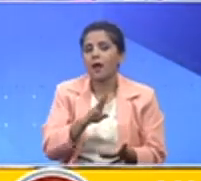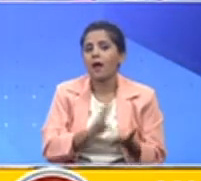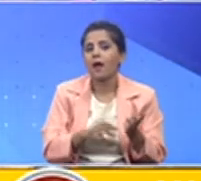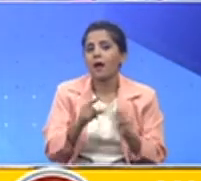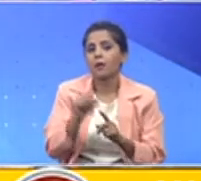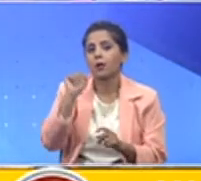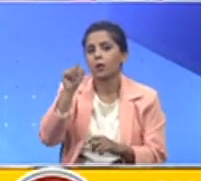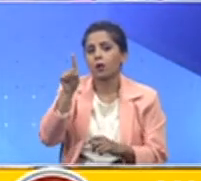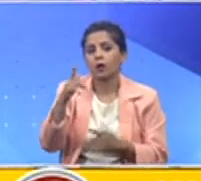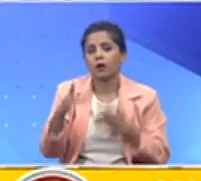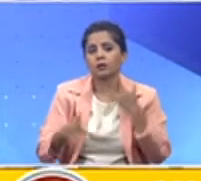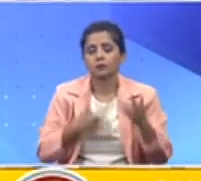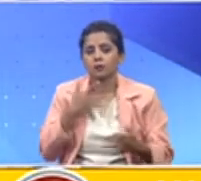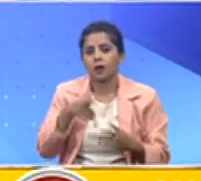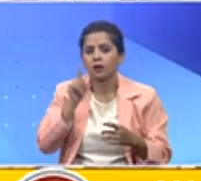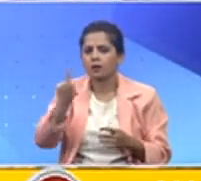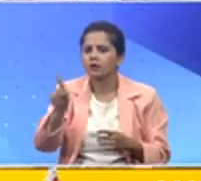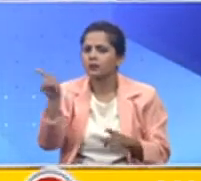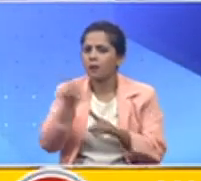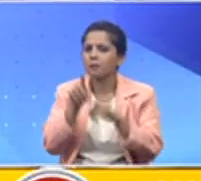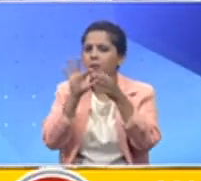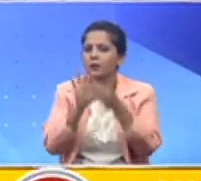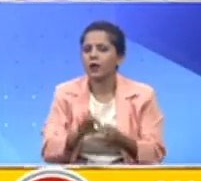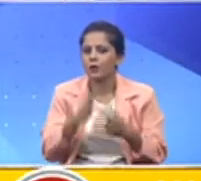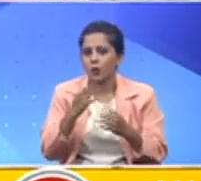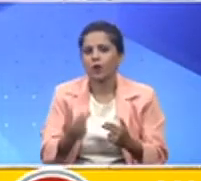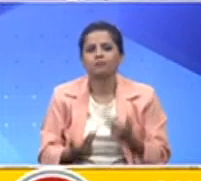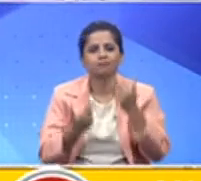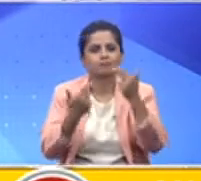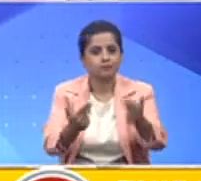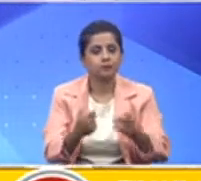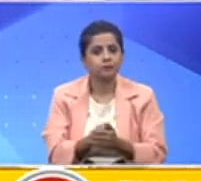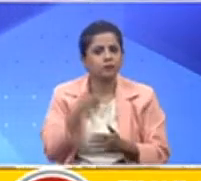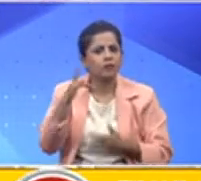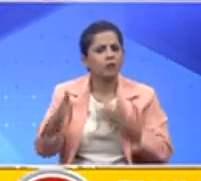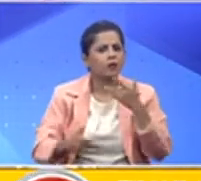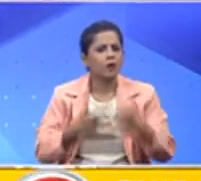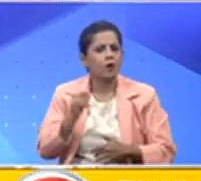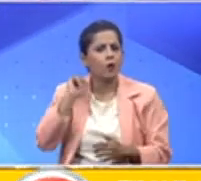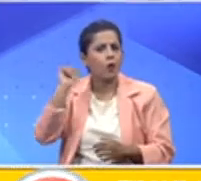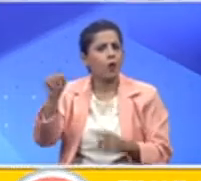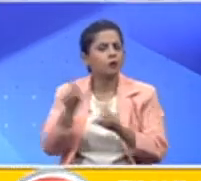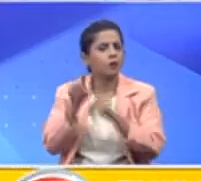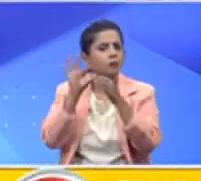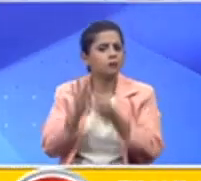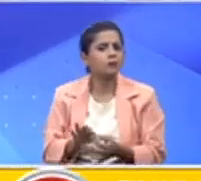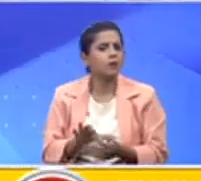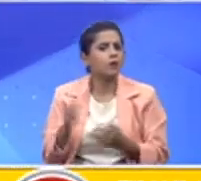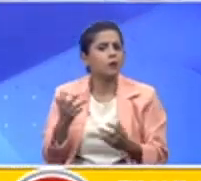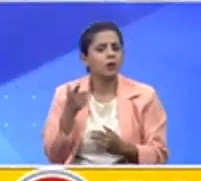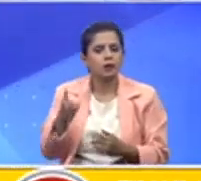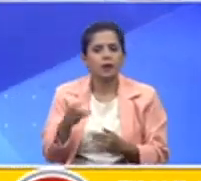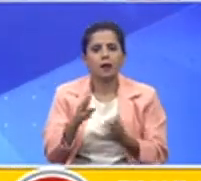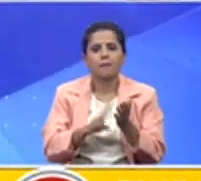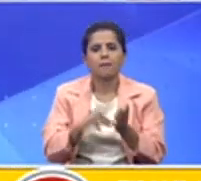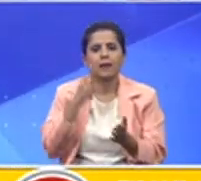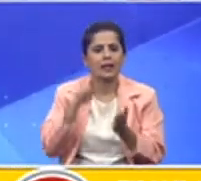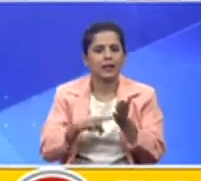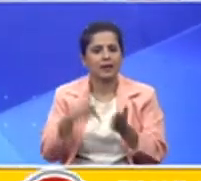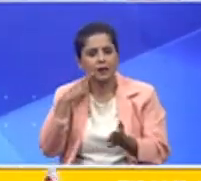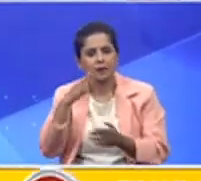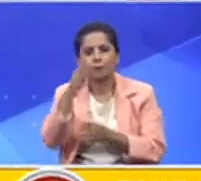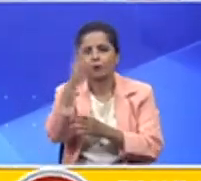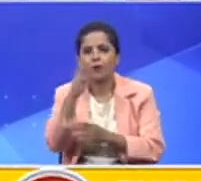प्रदेश की एक इंस्पाइरिंग जर्नी के बारे में भी बताना चाहता हूँ ये इंस्पाइरिंग जर्नी है मिनी ब्राजील की